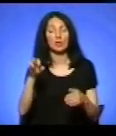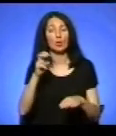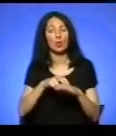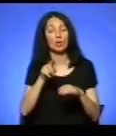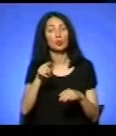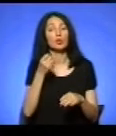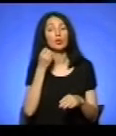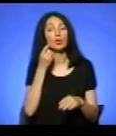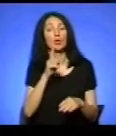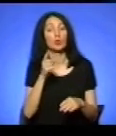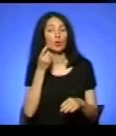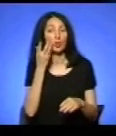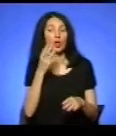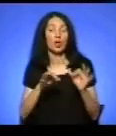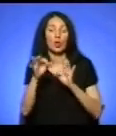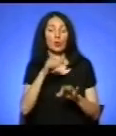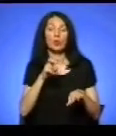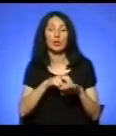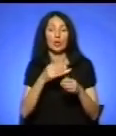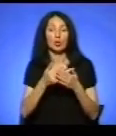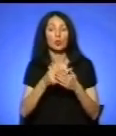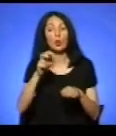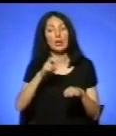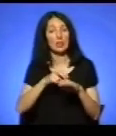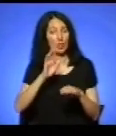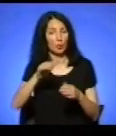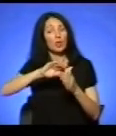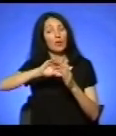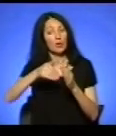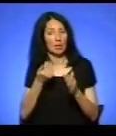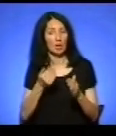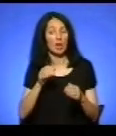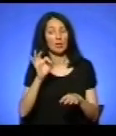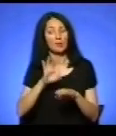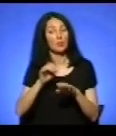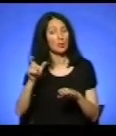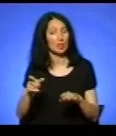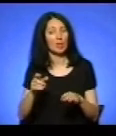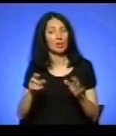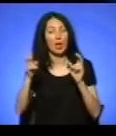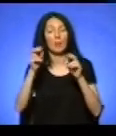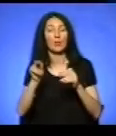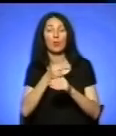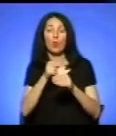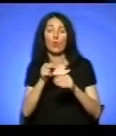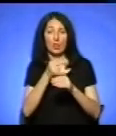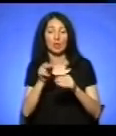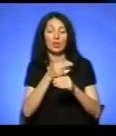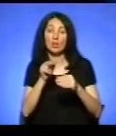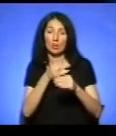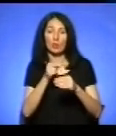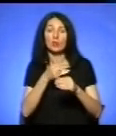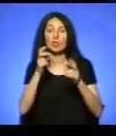лікар. Тобто лікар буде викликати пацієнта на якісь профілактичні огляди, так? Однозначно, тому що в нас досить